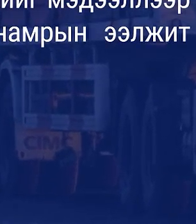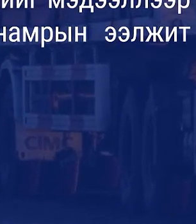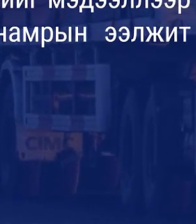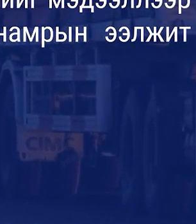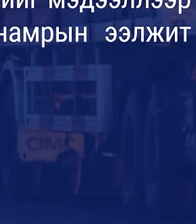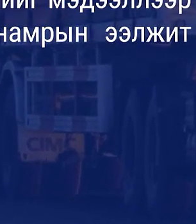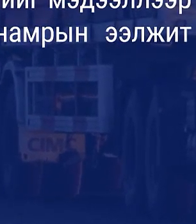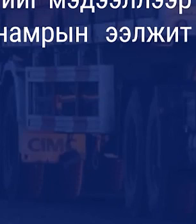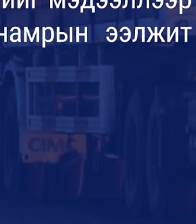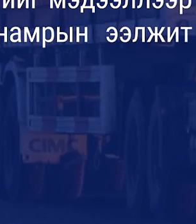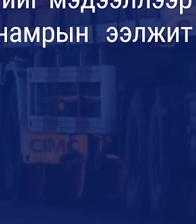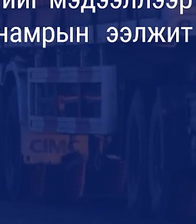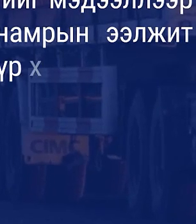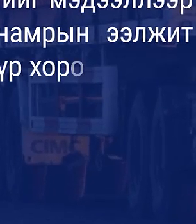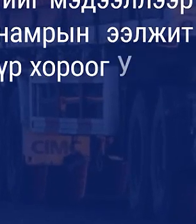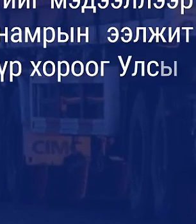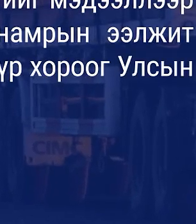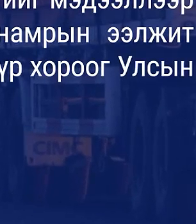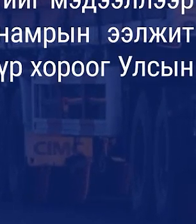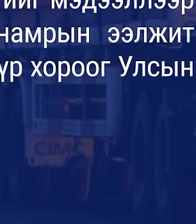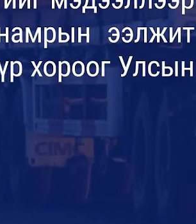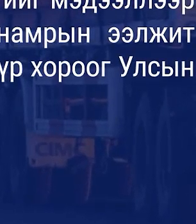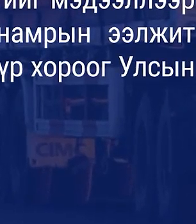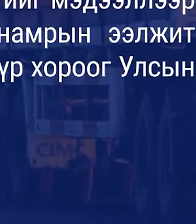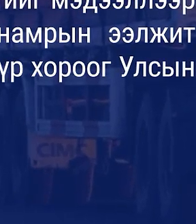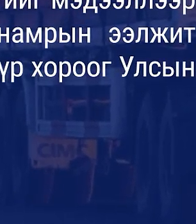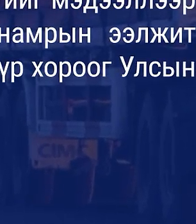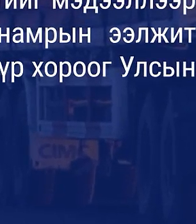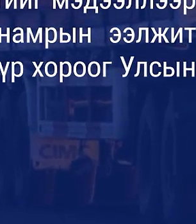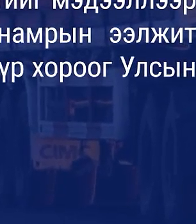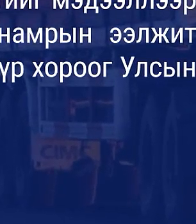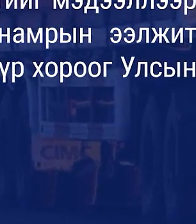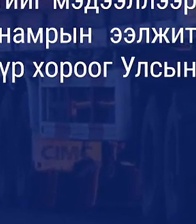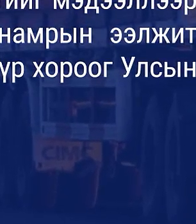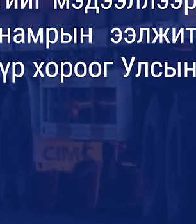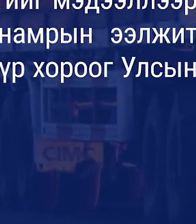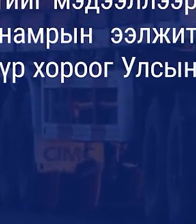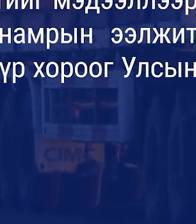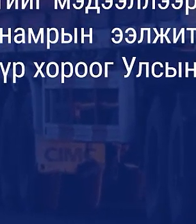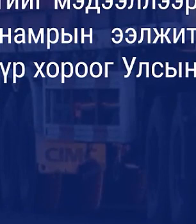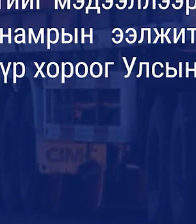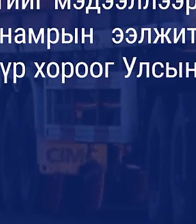хурлын 2023 оны намрын ээлжид чуулганы хугацаанд багтаан танилцуулах үүрэг бүхий хяналт шалгах